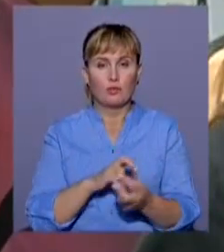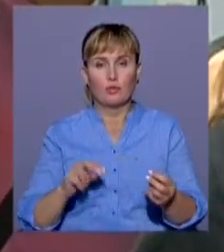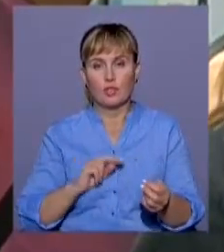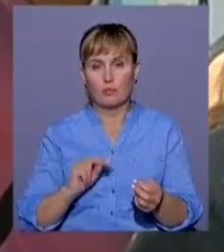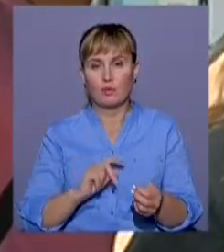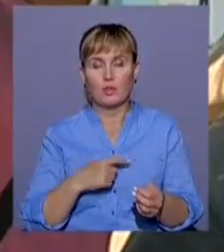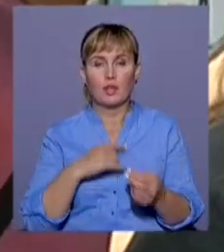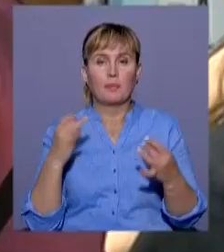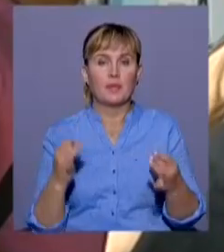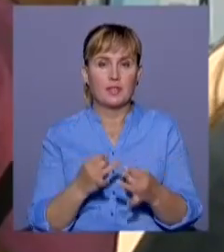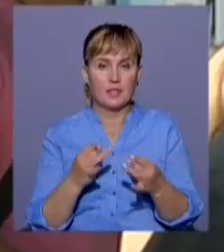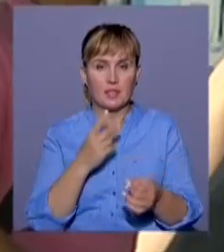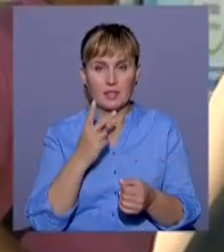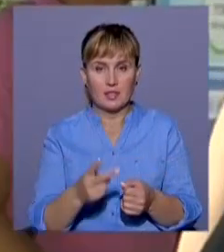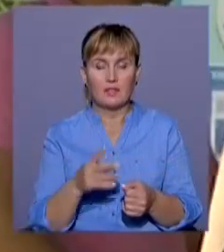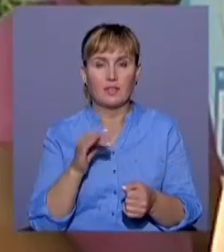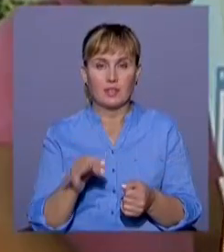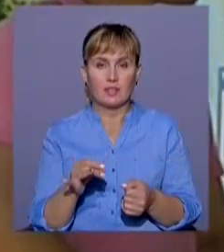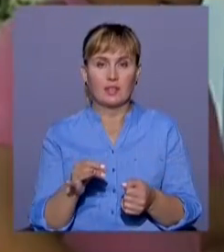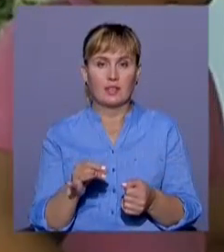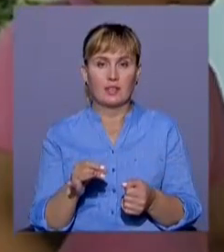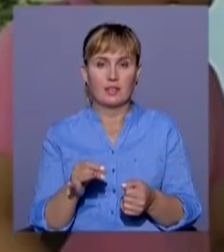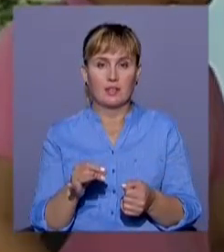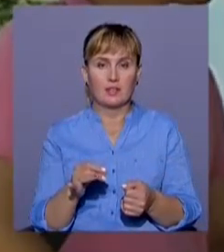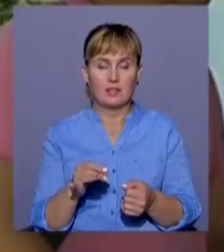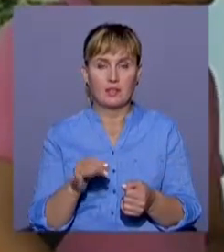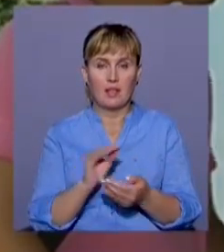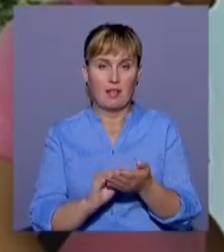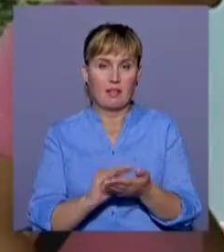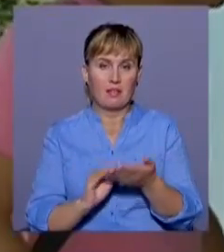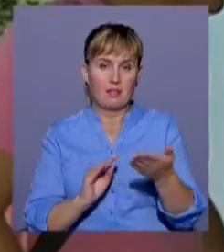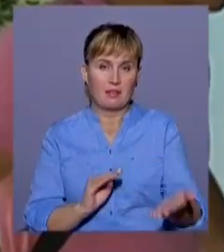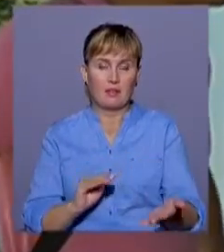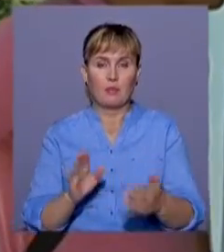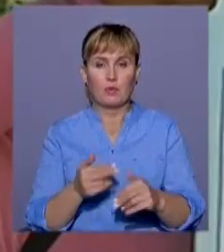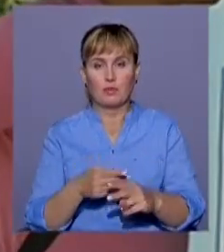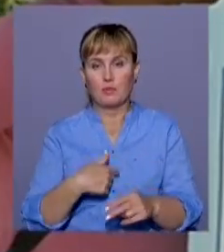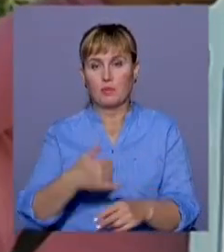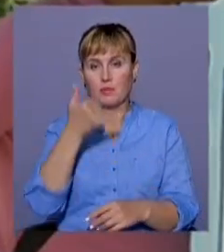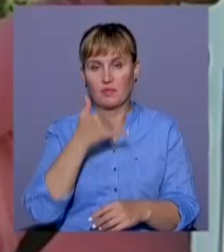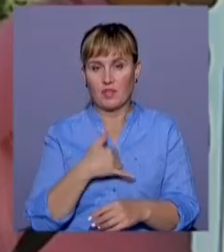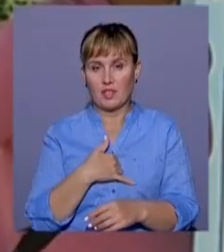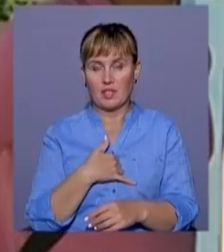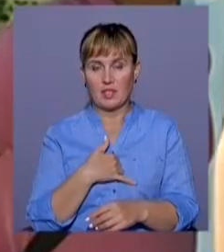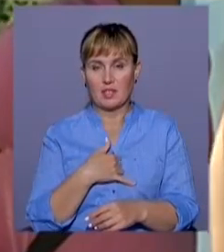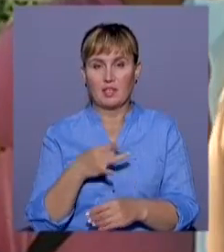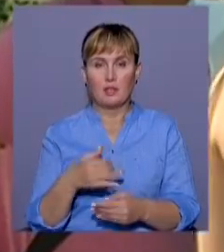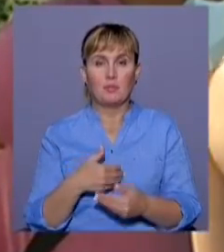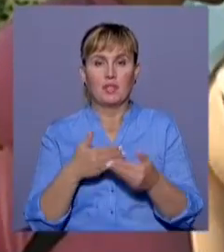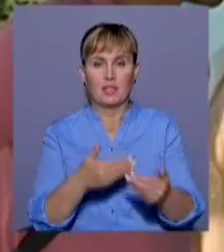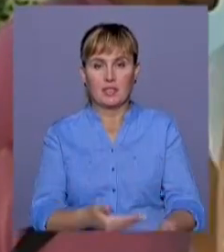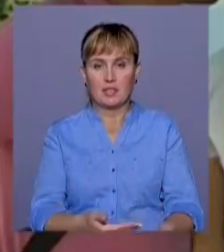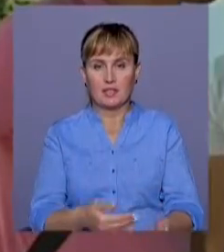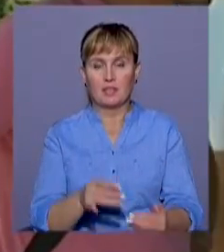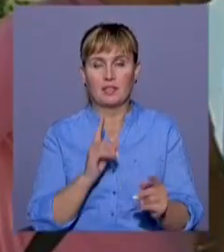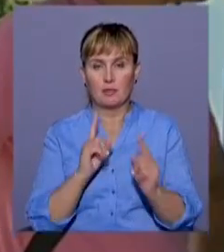Я поинтересовалась и подала анкету. После этого мне позвонили, пригласили